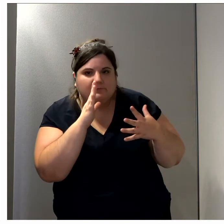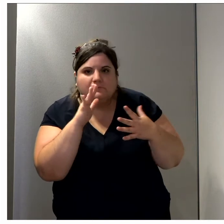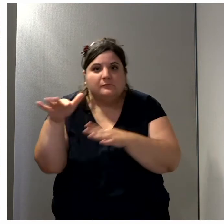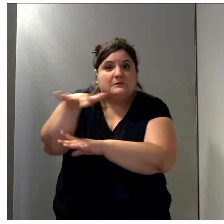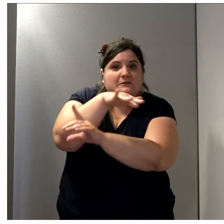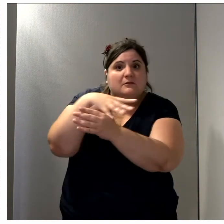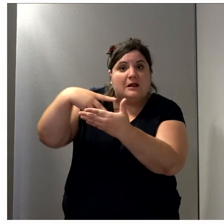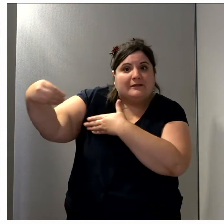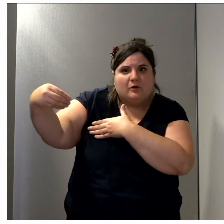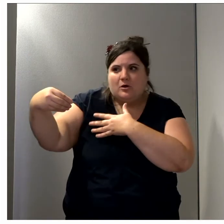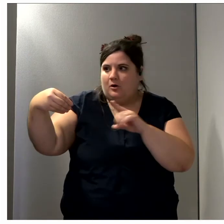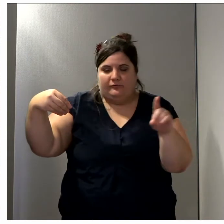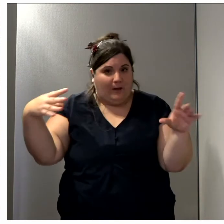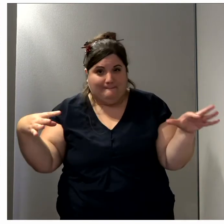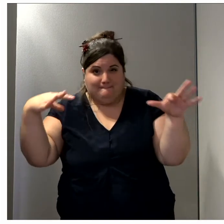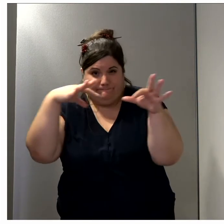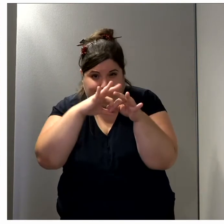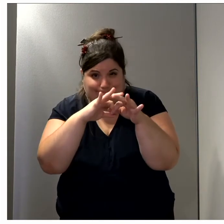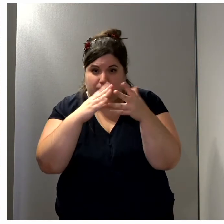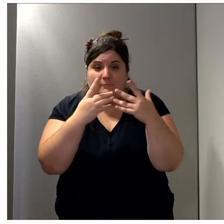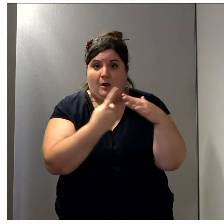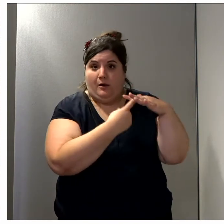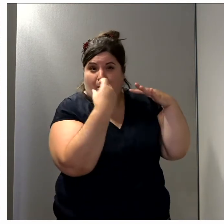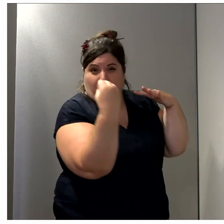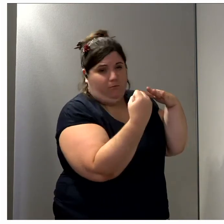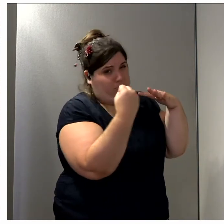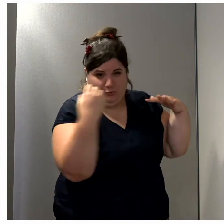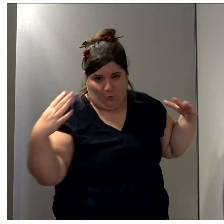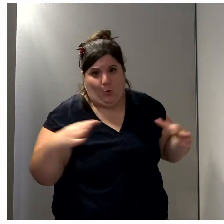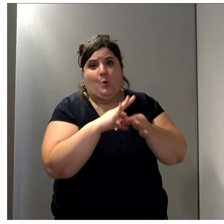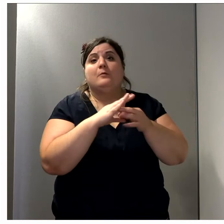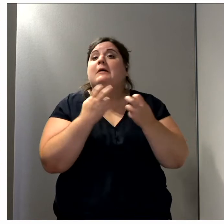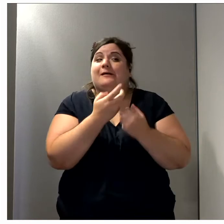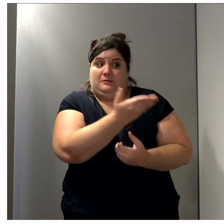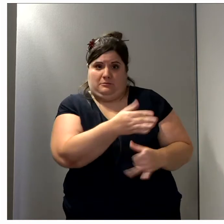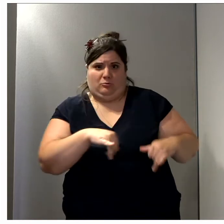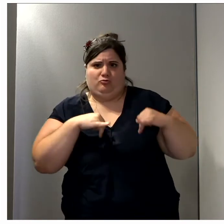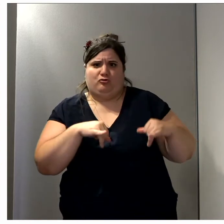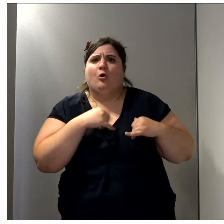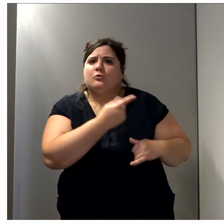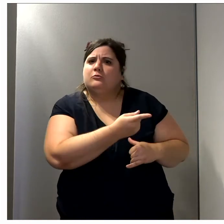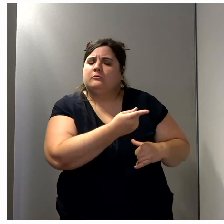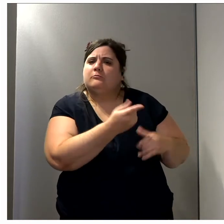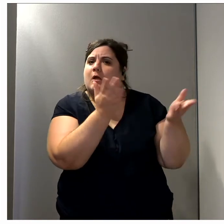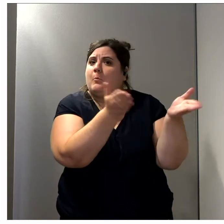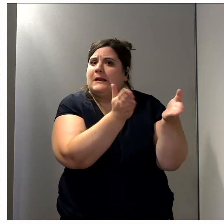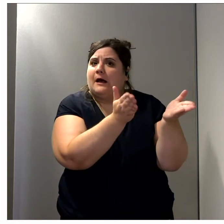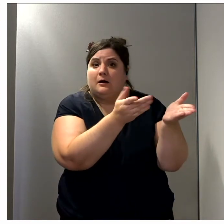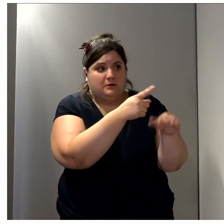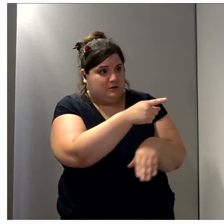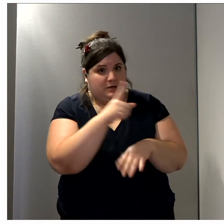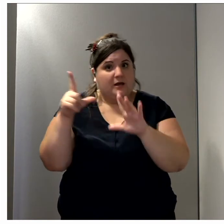pendant le temps du confinement, qui a été hospitalisé et qui, de l'hôpital, continuait à participer à l'atelier photo